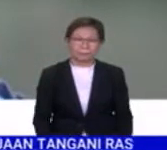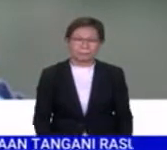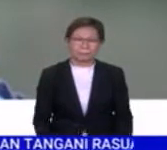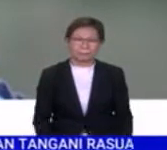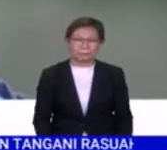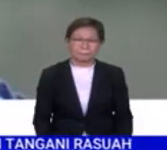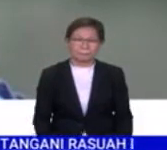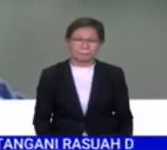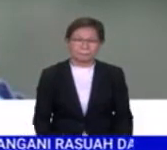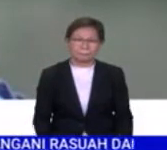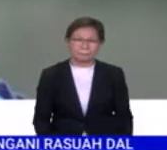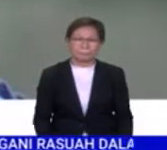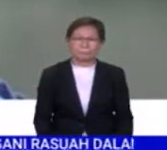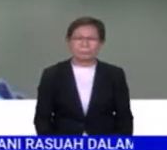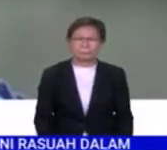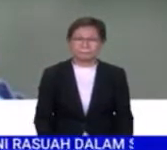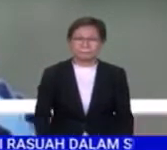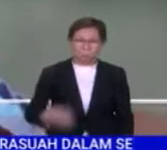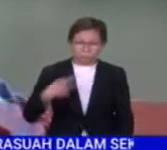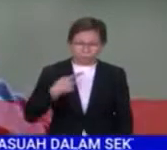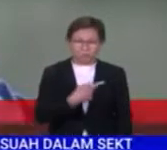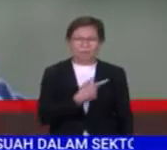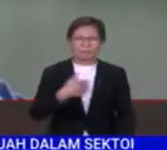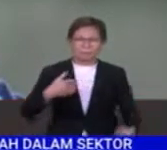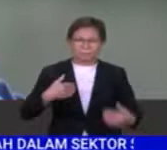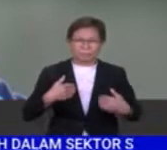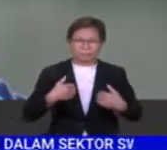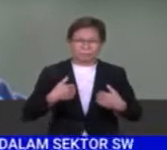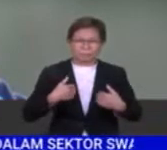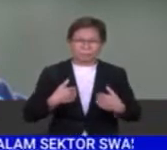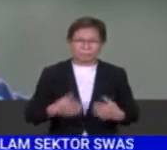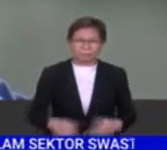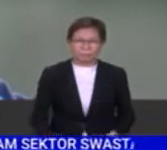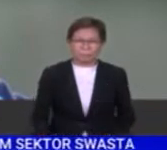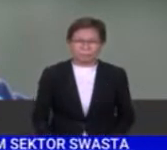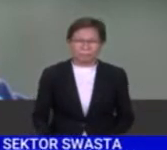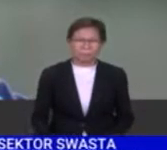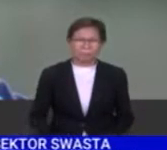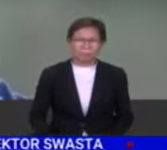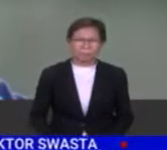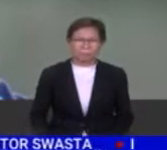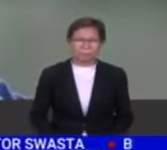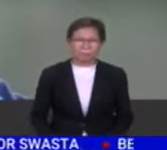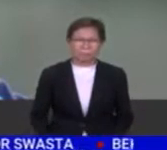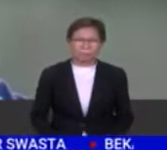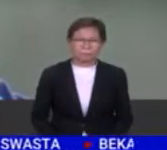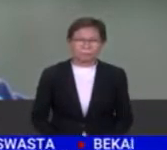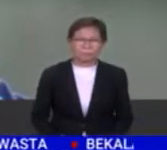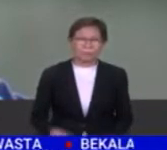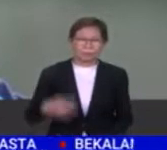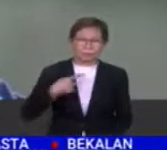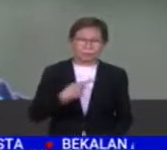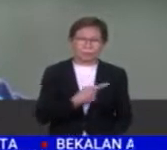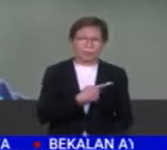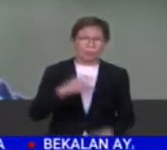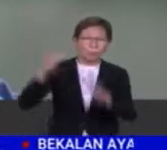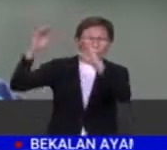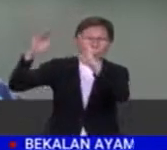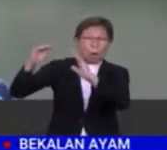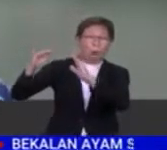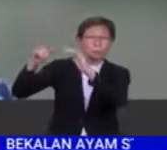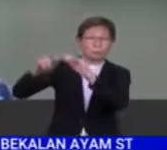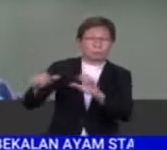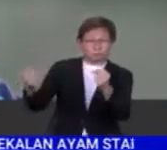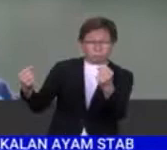Yeah, we'll just prepare for the game. You know, we've had a bit of a look at South Korea, our first opposition. We expect them to be a very strong team,